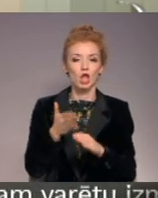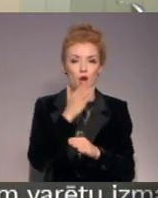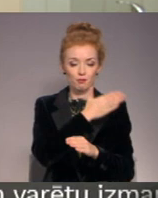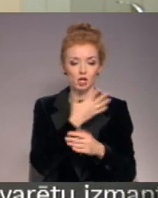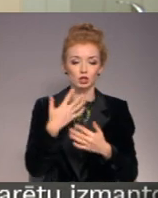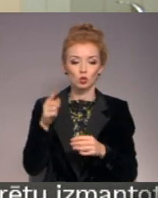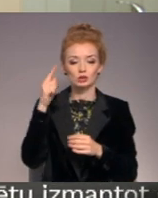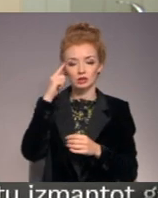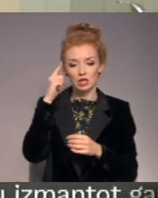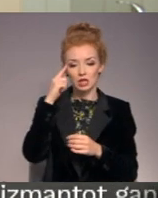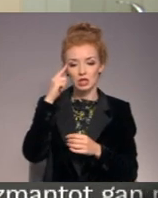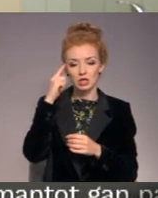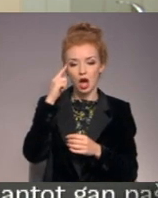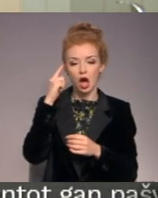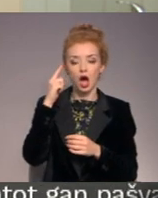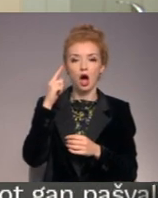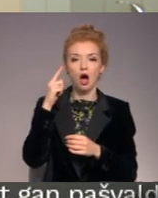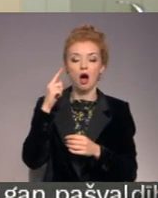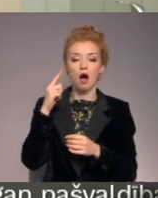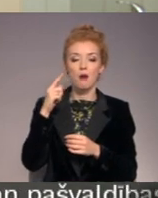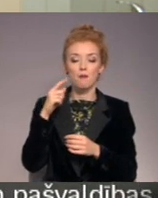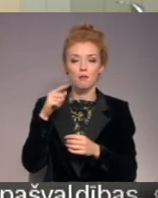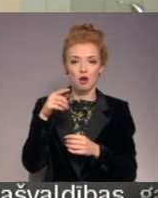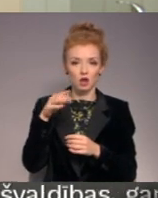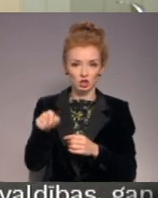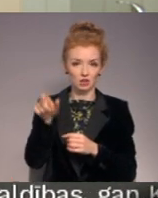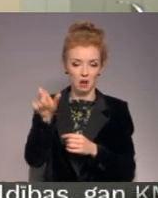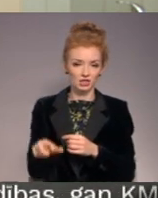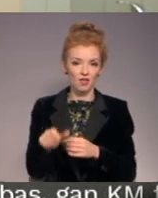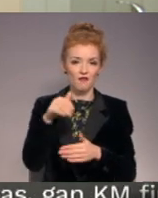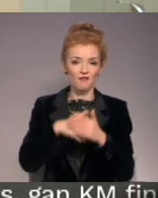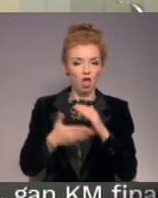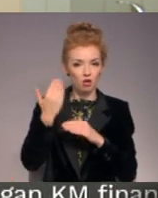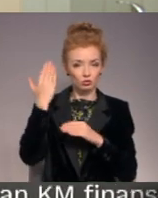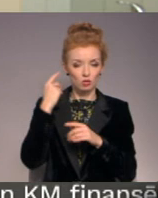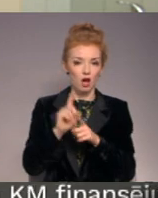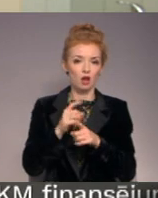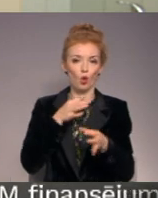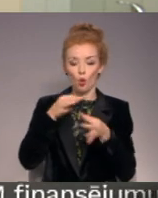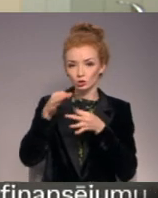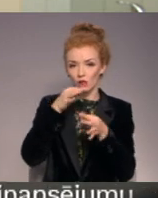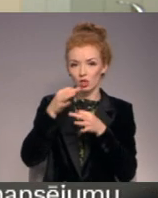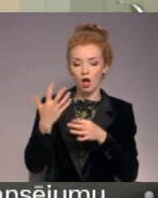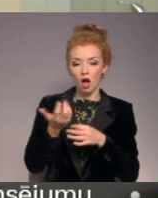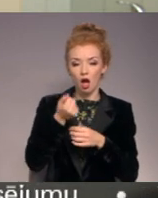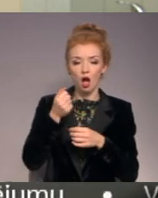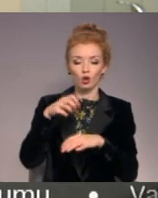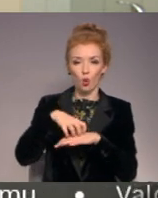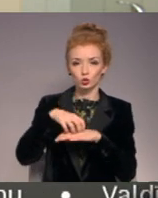bija šī pacienta vēsture, un mēs konsultējamies ar